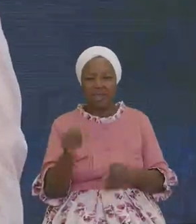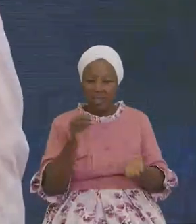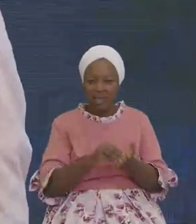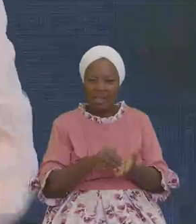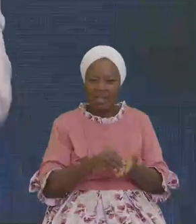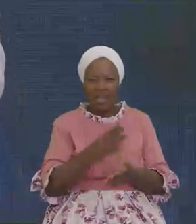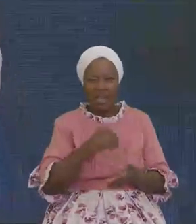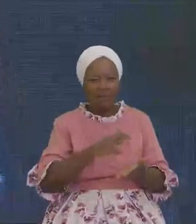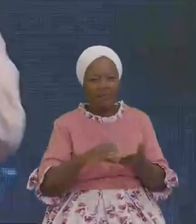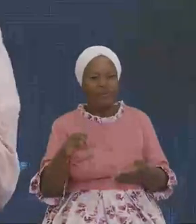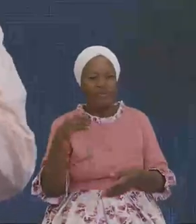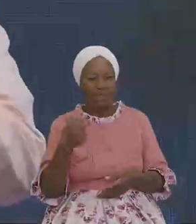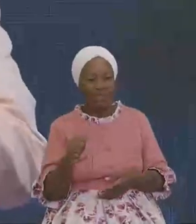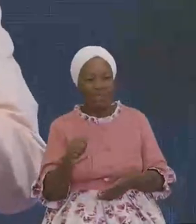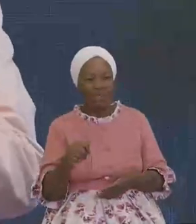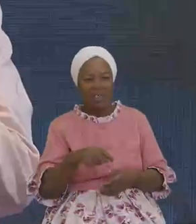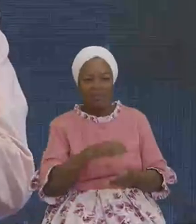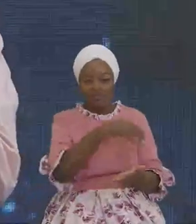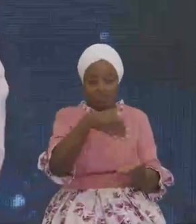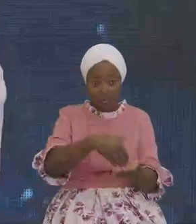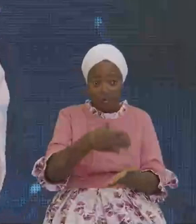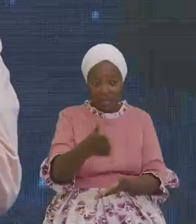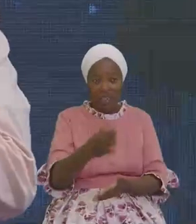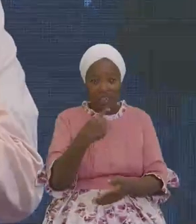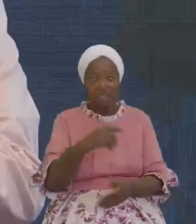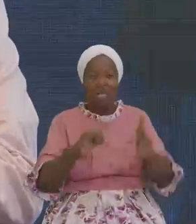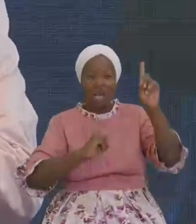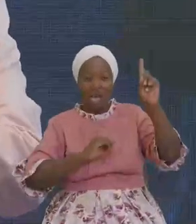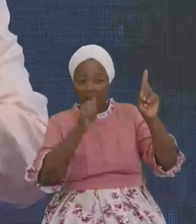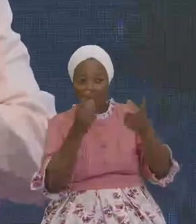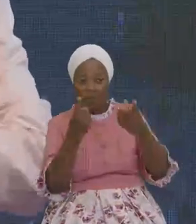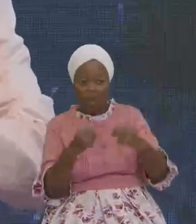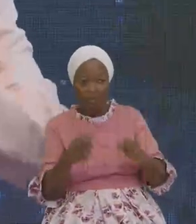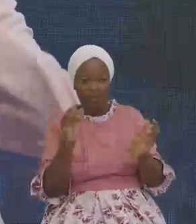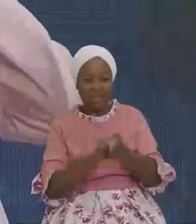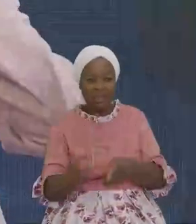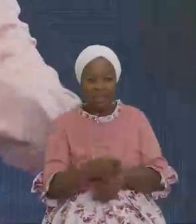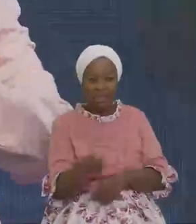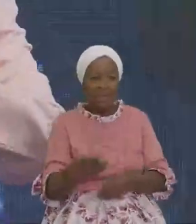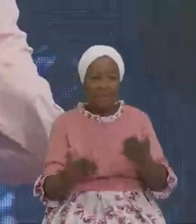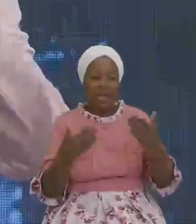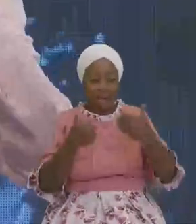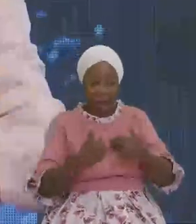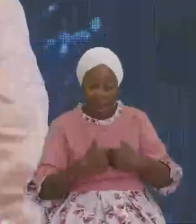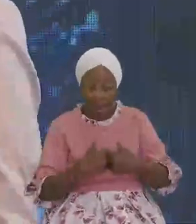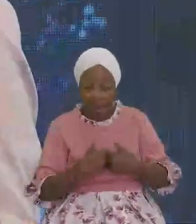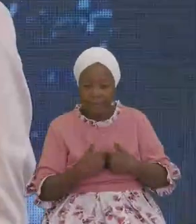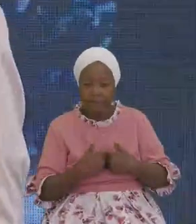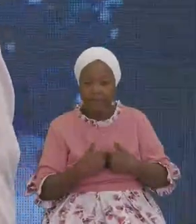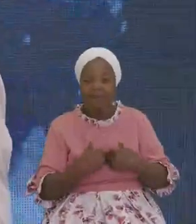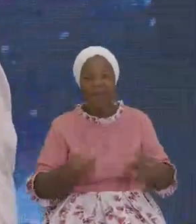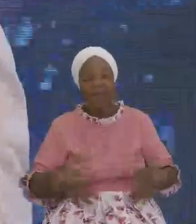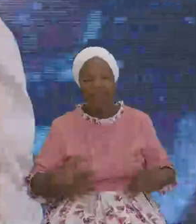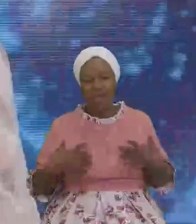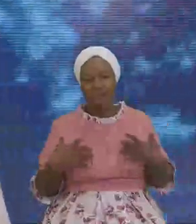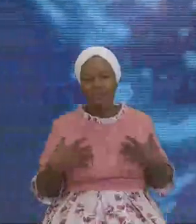Jean 10 encore. Et voyez le verset 10. Au milieu là, il dit: moi je suis venu